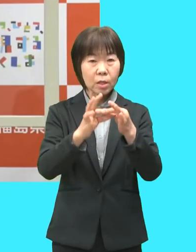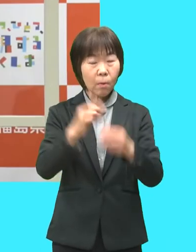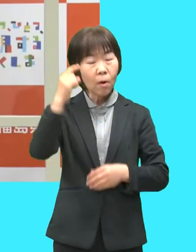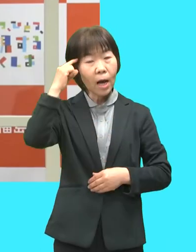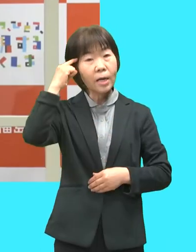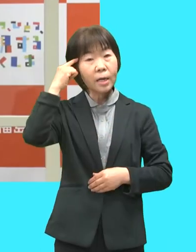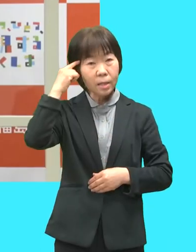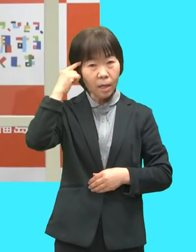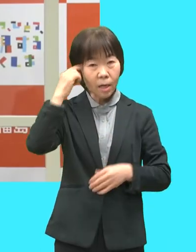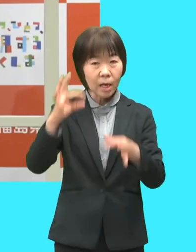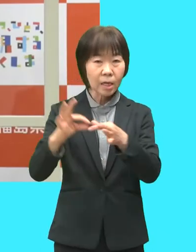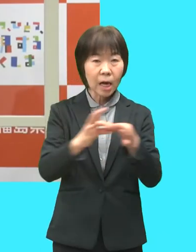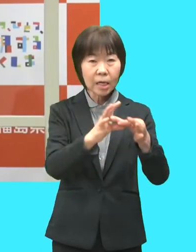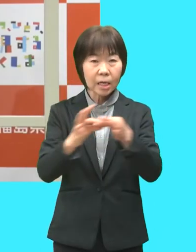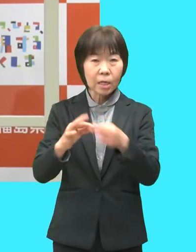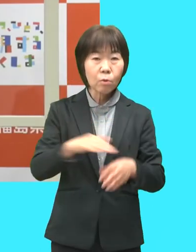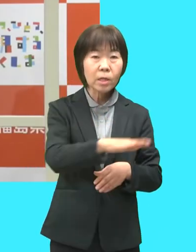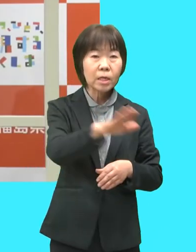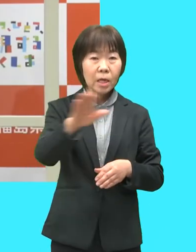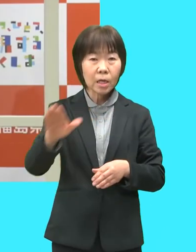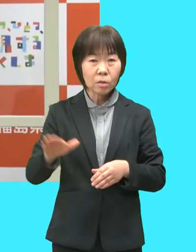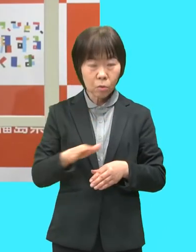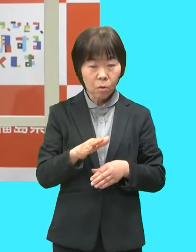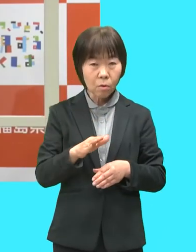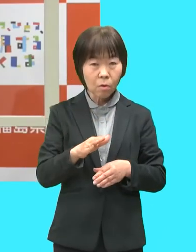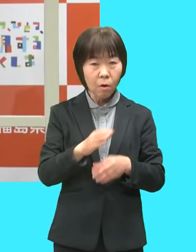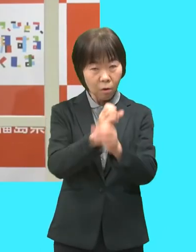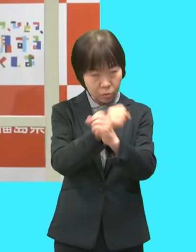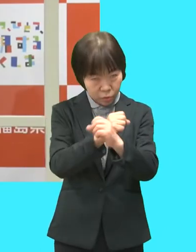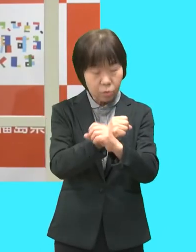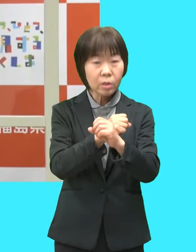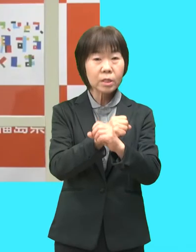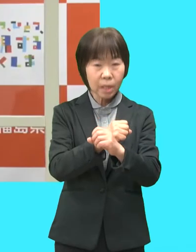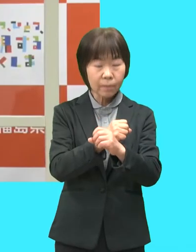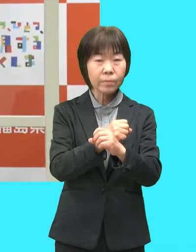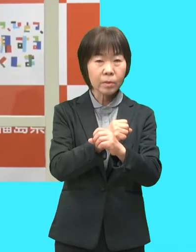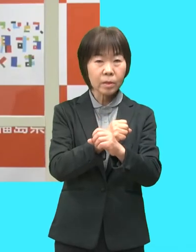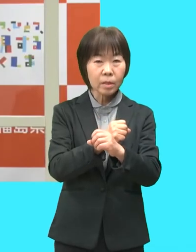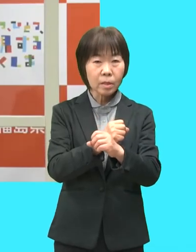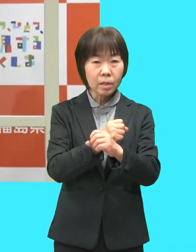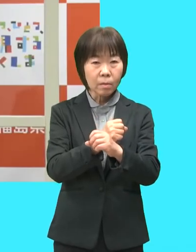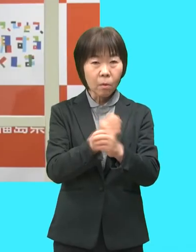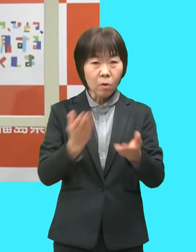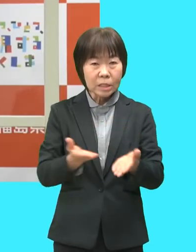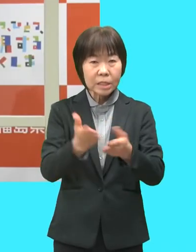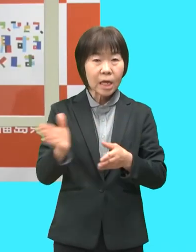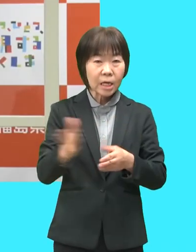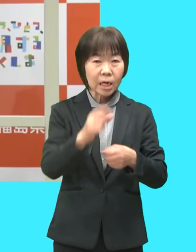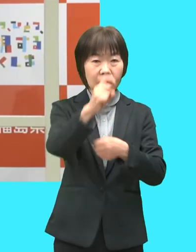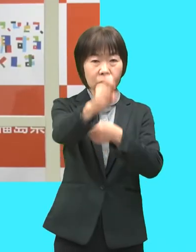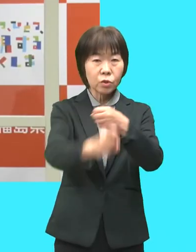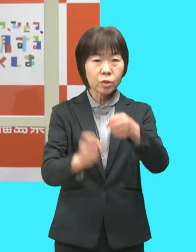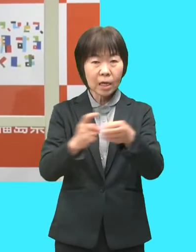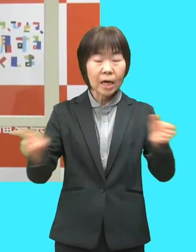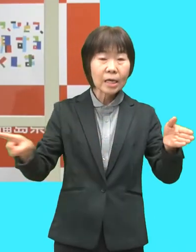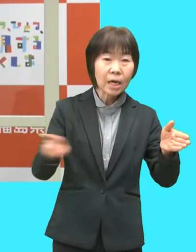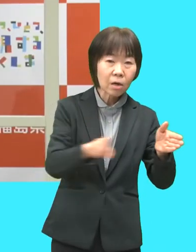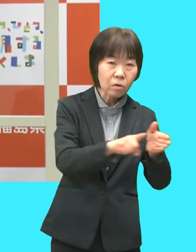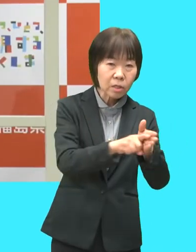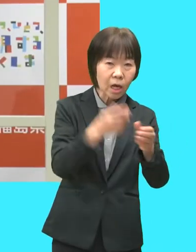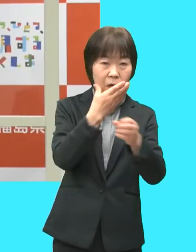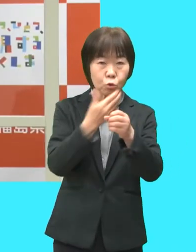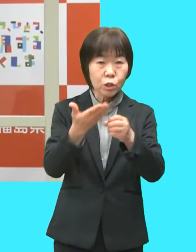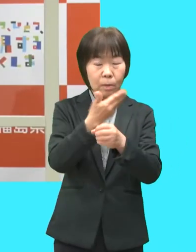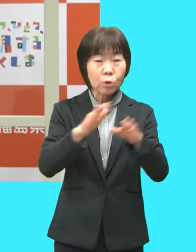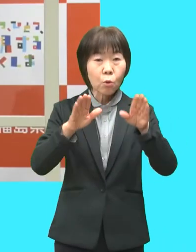ながら、関係の皆さんと知恵や工夫を出し合いながら、震災から10年が経過をした福島